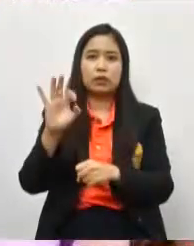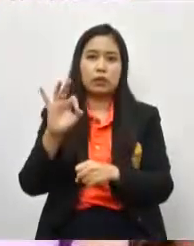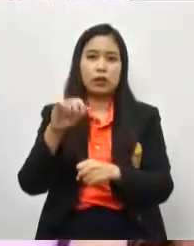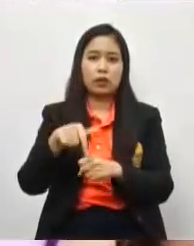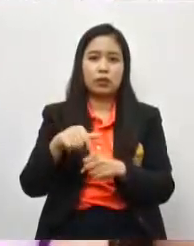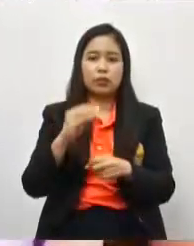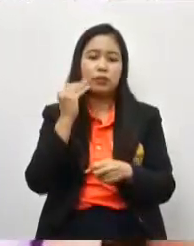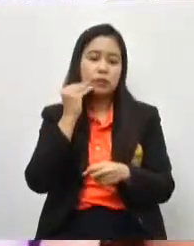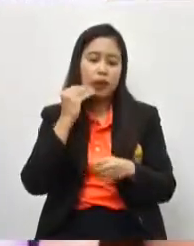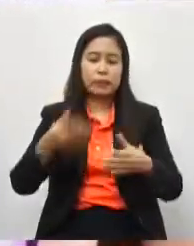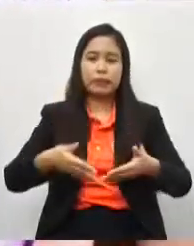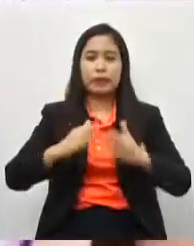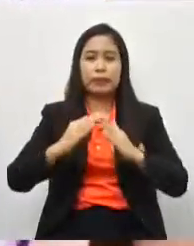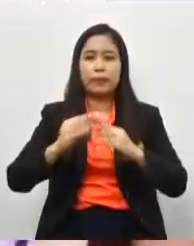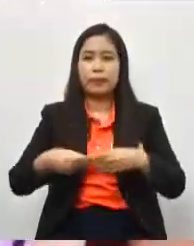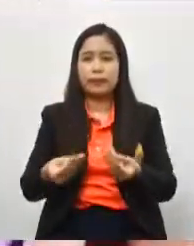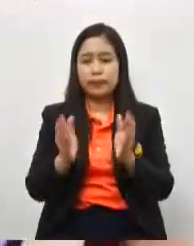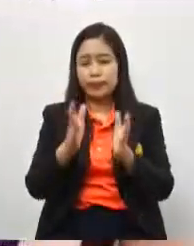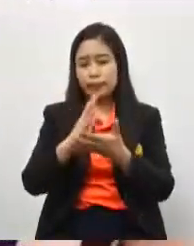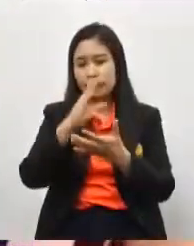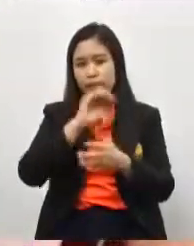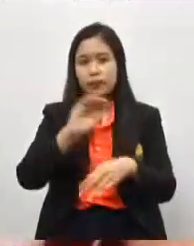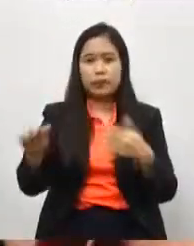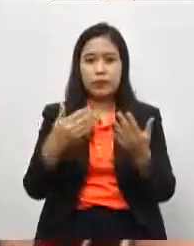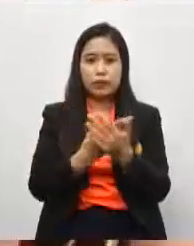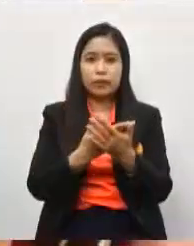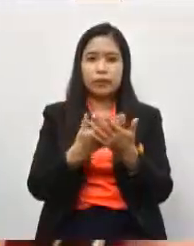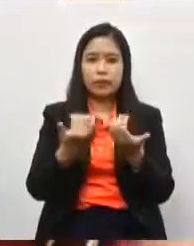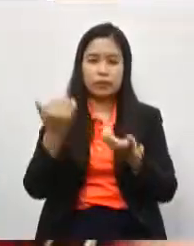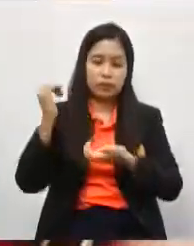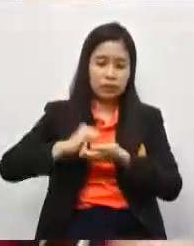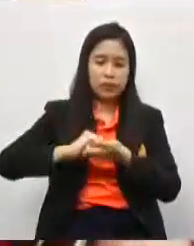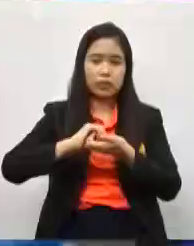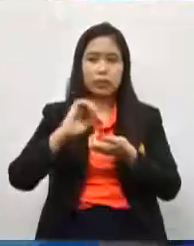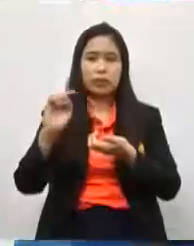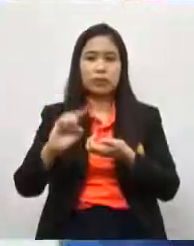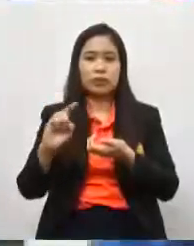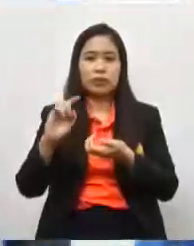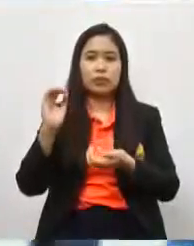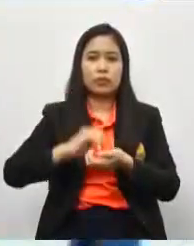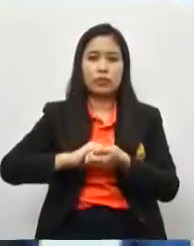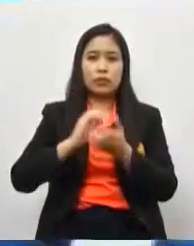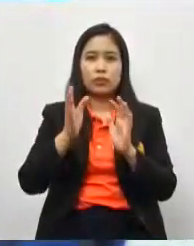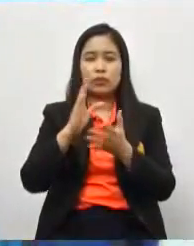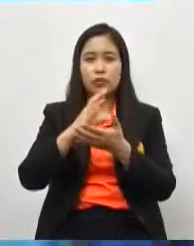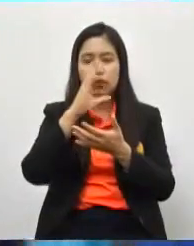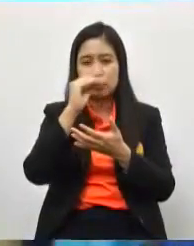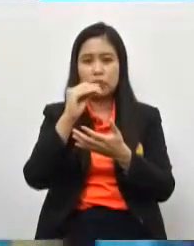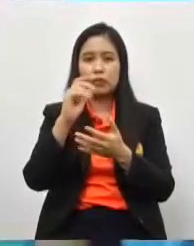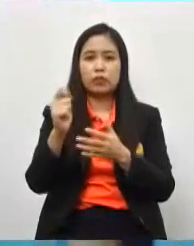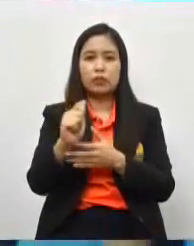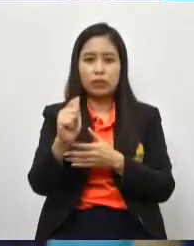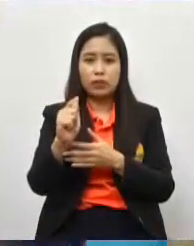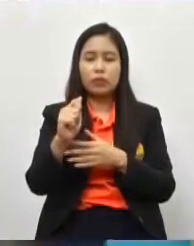ให้กับนักเรียนทั้งสิ้น60หลังโดยได้รับความร่วมมือจากศูนย์เครือข่ายการศึกษาอำเภอและสมาคม